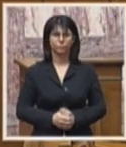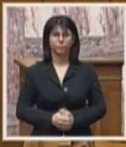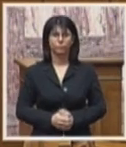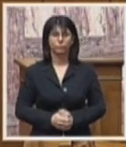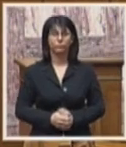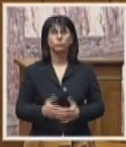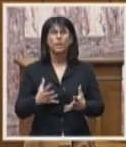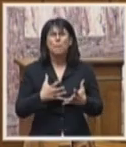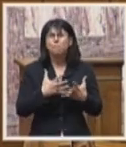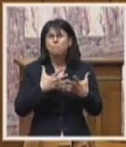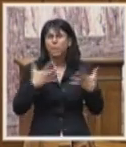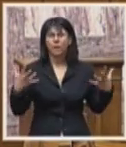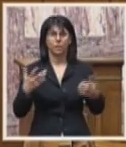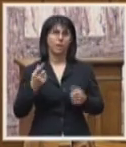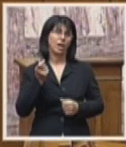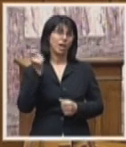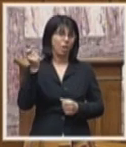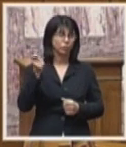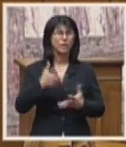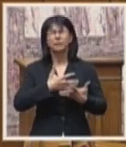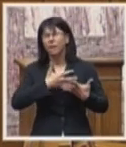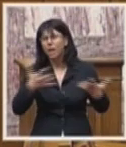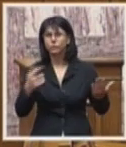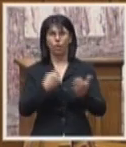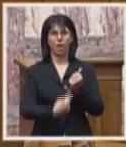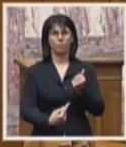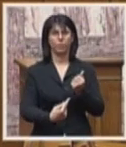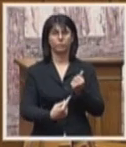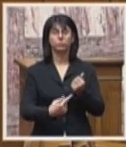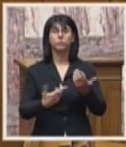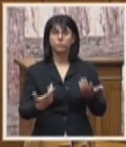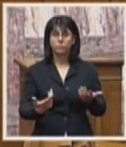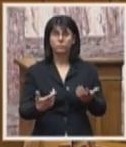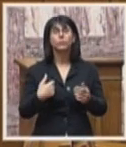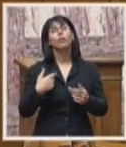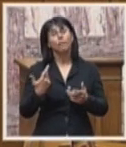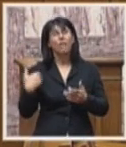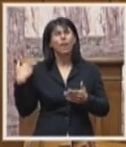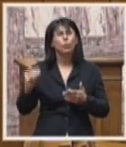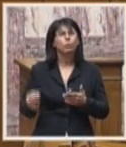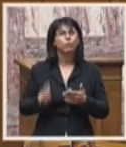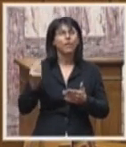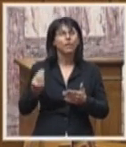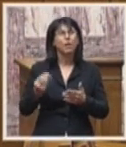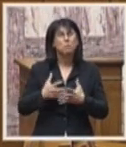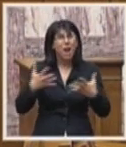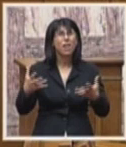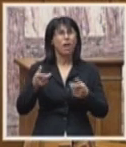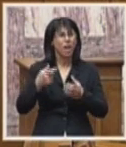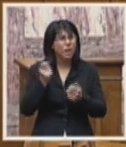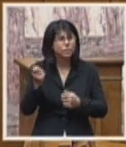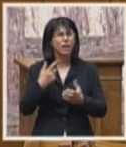Ήταν το τεράστιο χρέος, τα τεράστια ελλείμματα, ως σύμπτωμα βέβαια, ως σύμπτωμα του